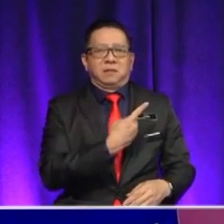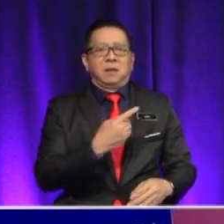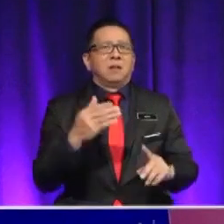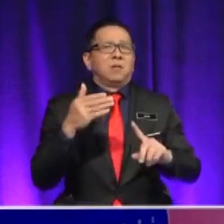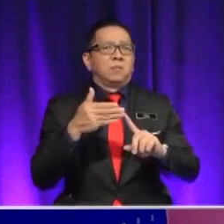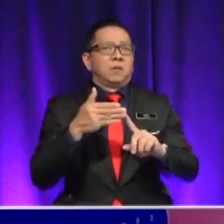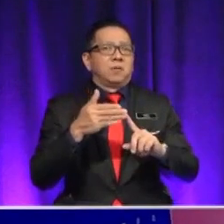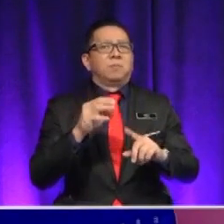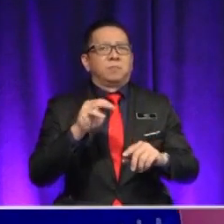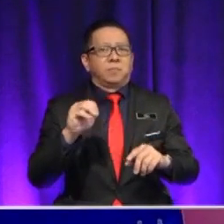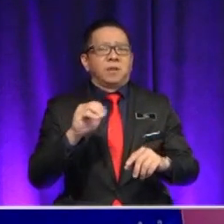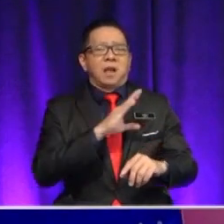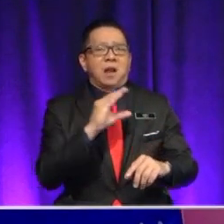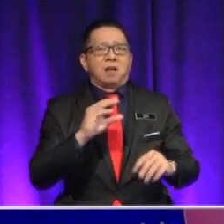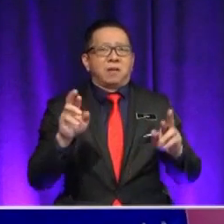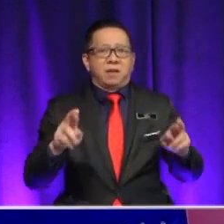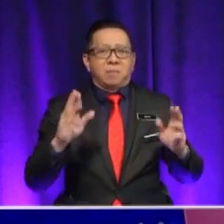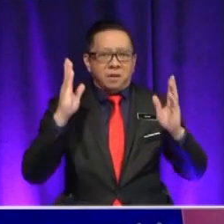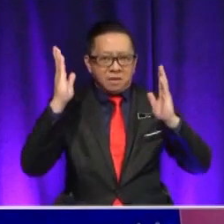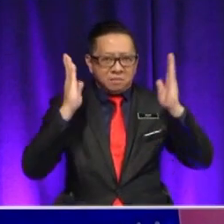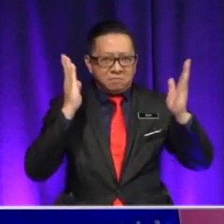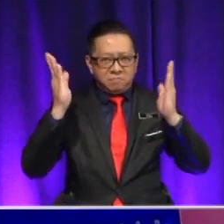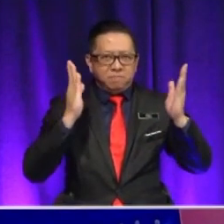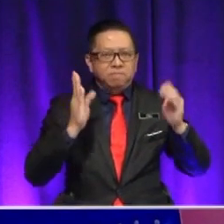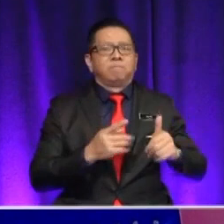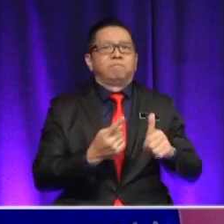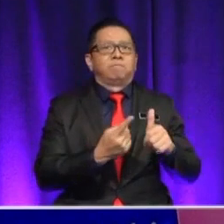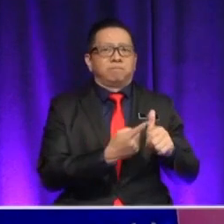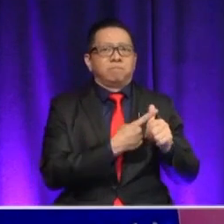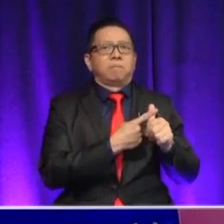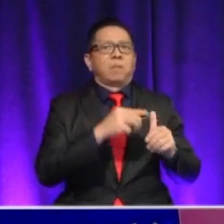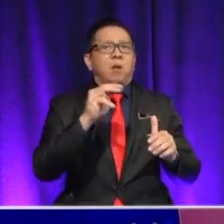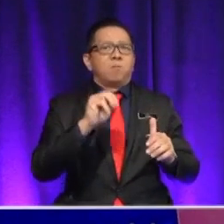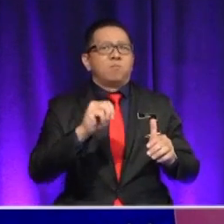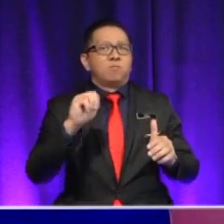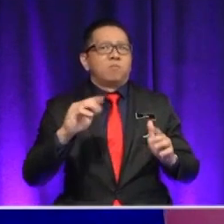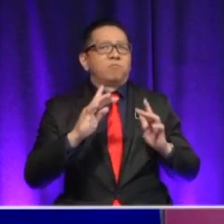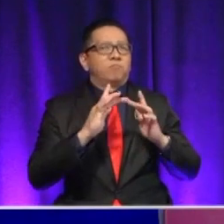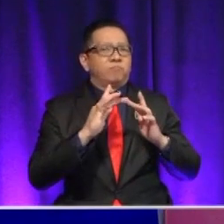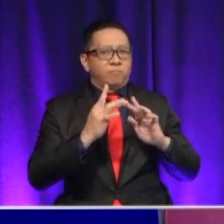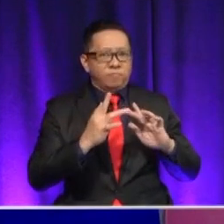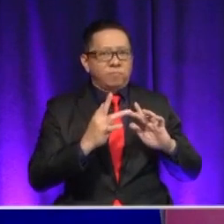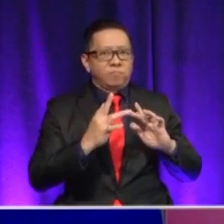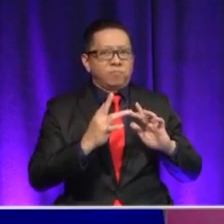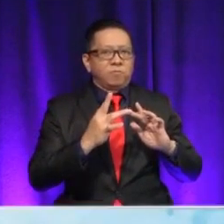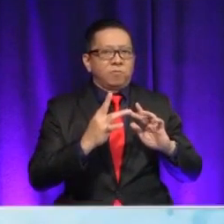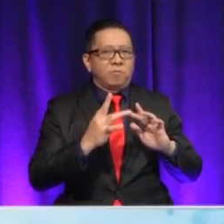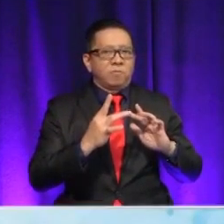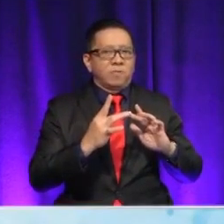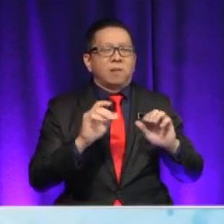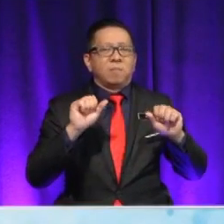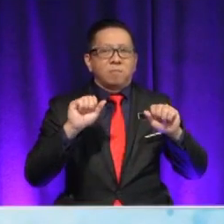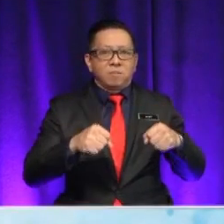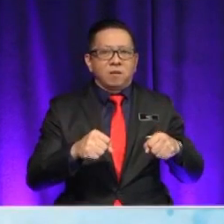kepada rakyat Malaysia. Jadi sebelum tu kan kita nak tanyalah. Okey, murid-murid yang berada dalam talian yang bersama dengan cikgu, boleh